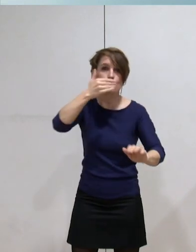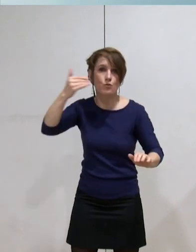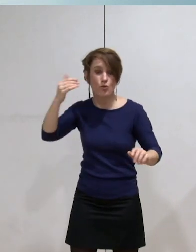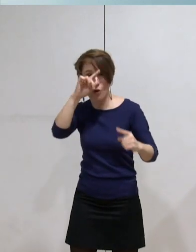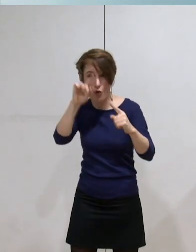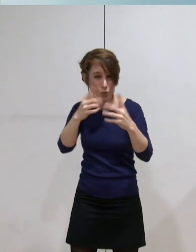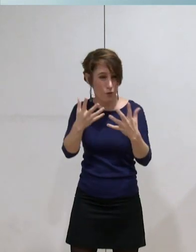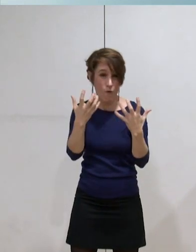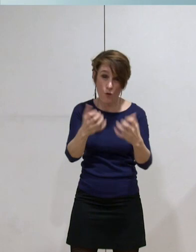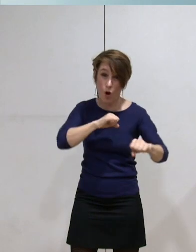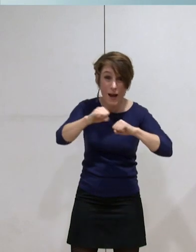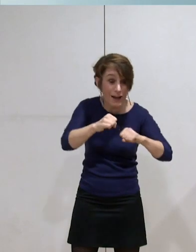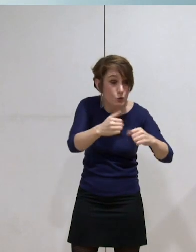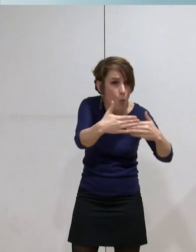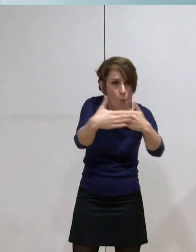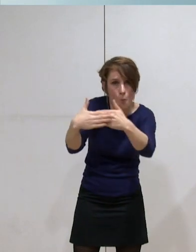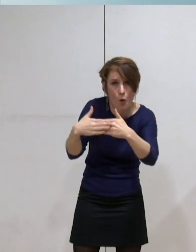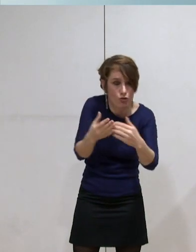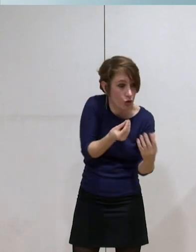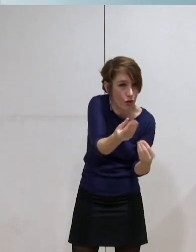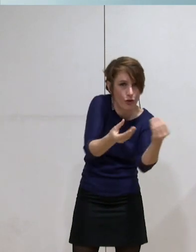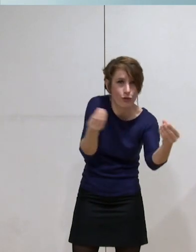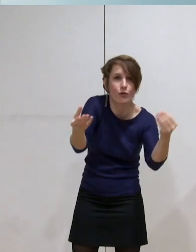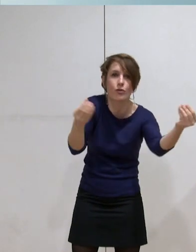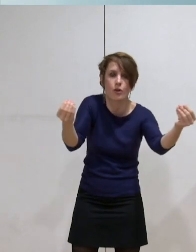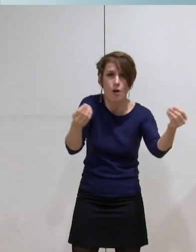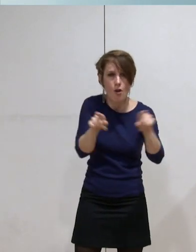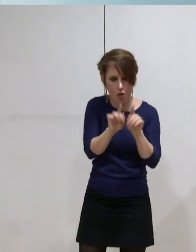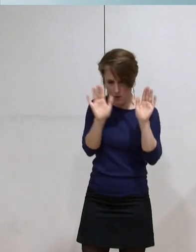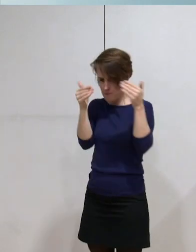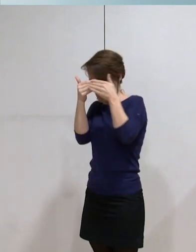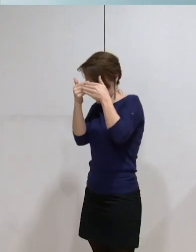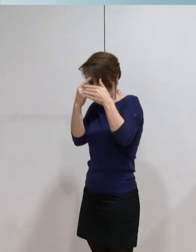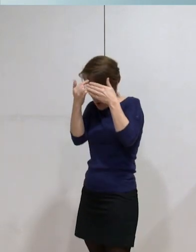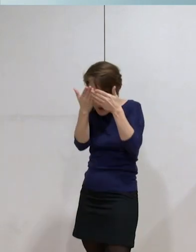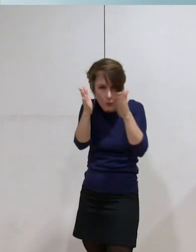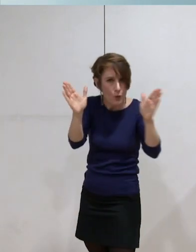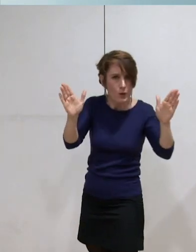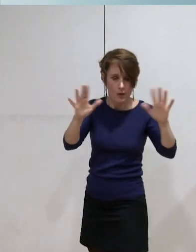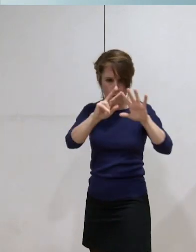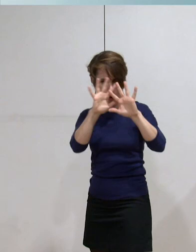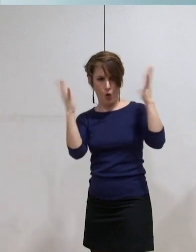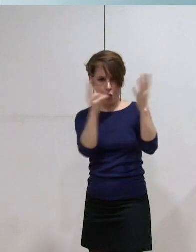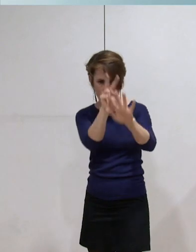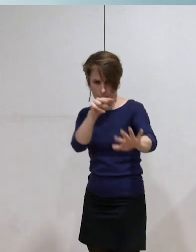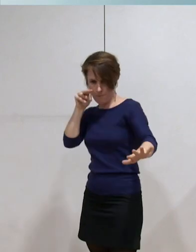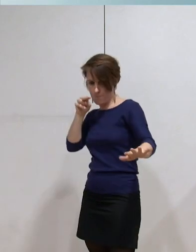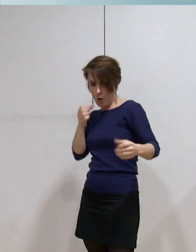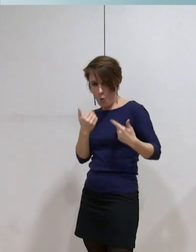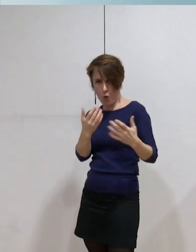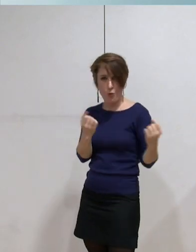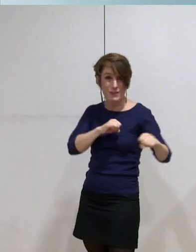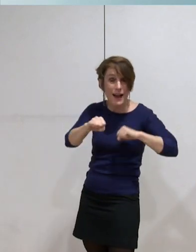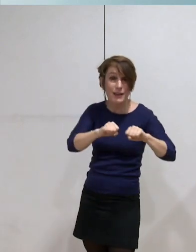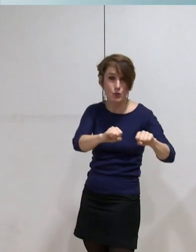proximité non pas dans une proximité refermé mais bien dans une proximité qui pense globale et qui agit local